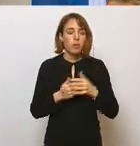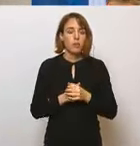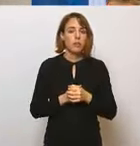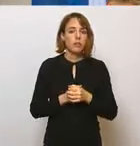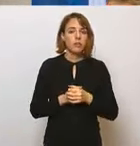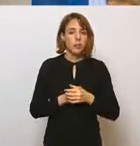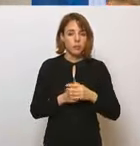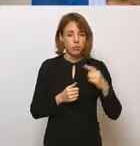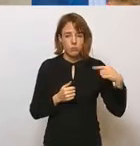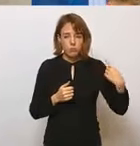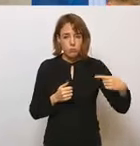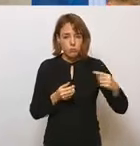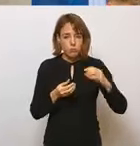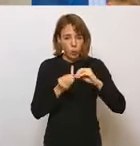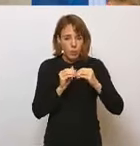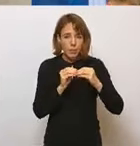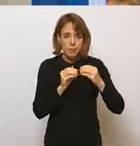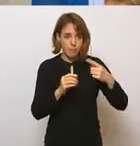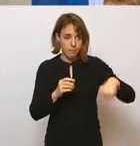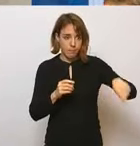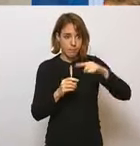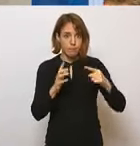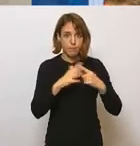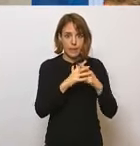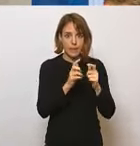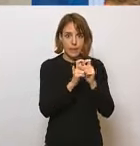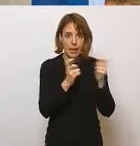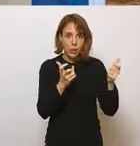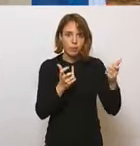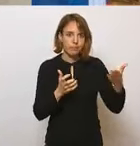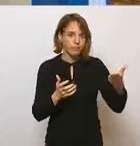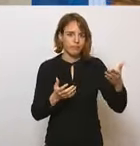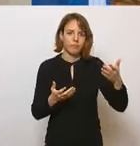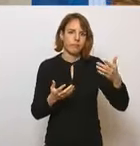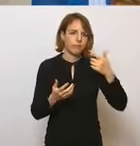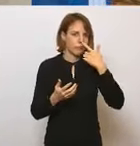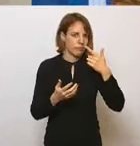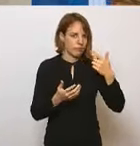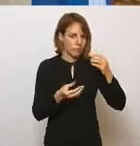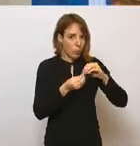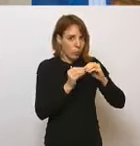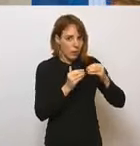dont je viens de vous parler, dont se plaignent nos startups, c'est vrai que le fait de devoir